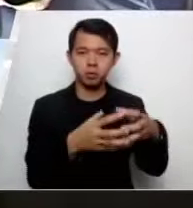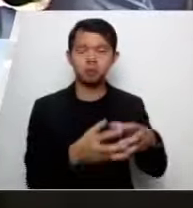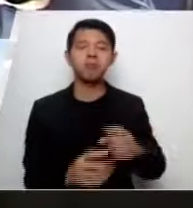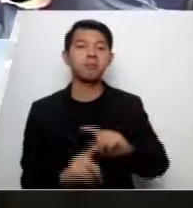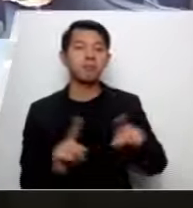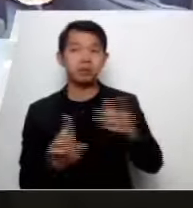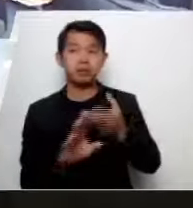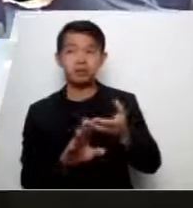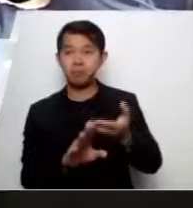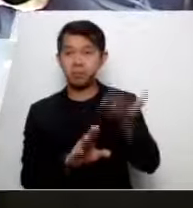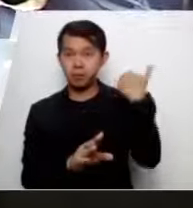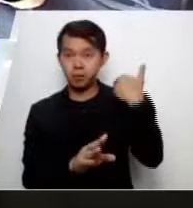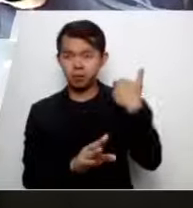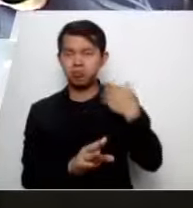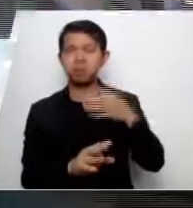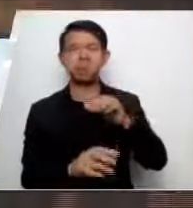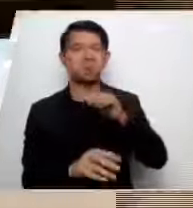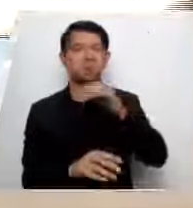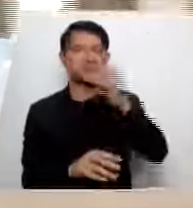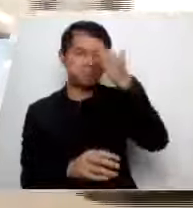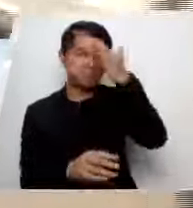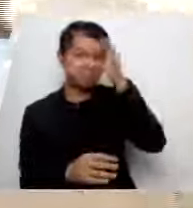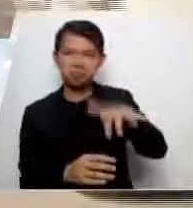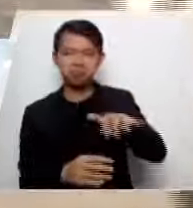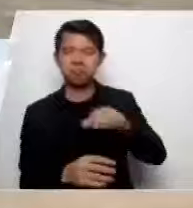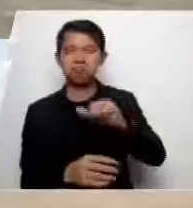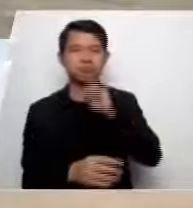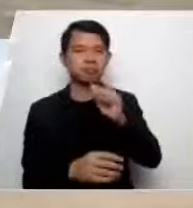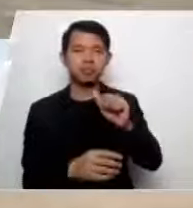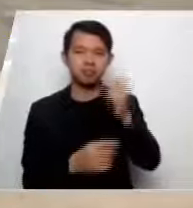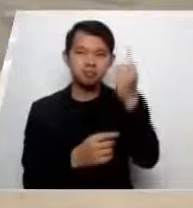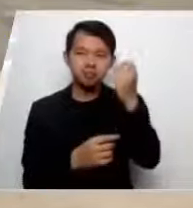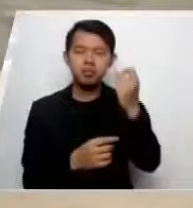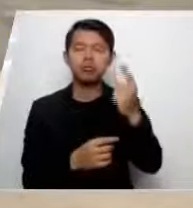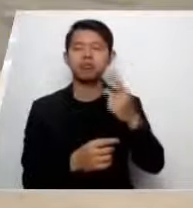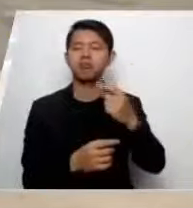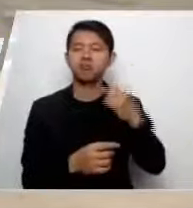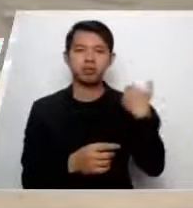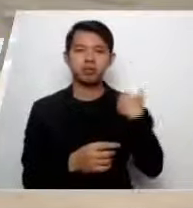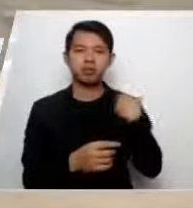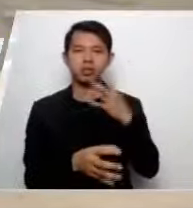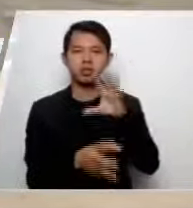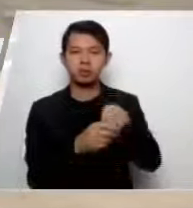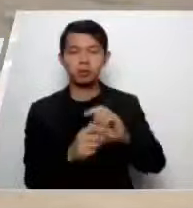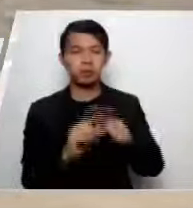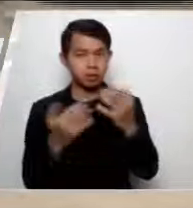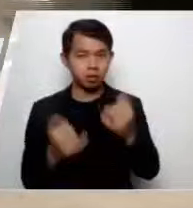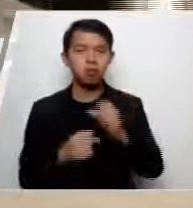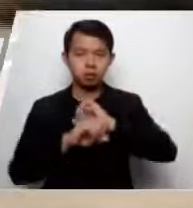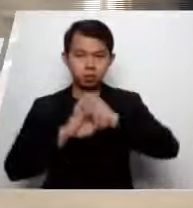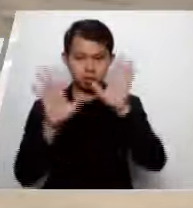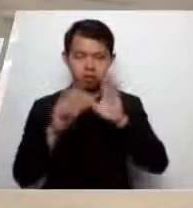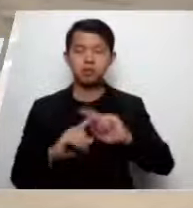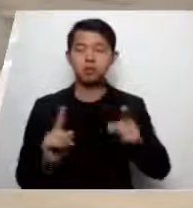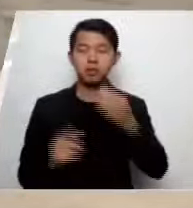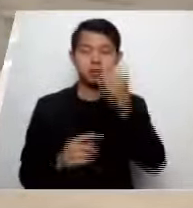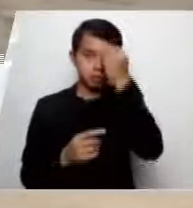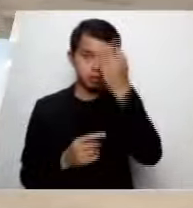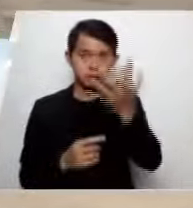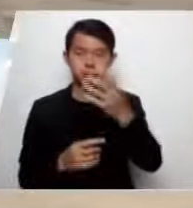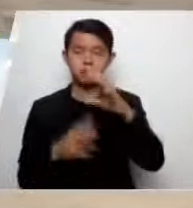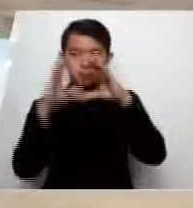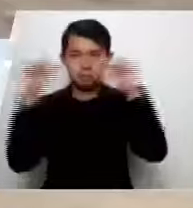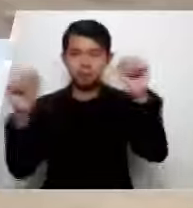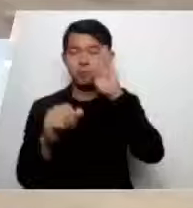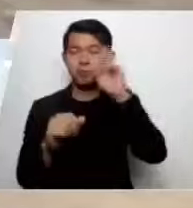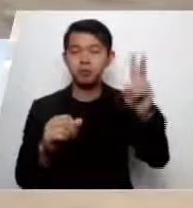una. Kaya hindi pa kami sumali. Sinabi na mismo ni Pangulong Bongbong Marcos na wala ng extension yung April 30 deadline para sa